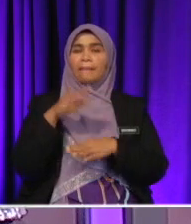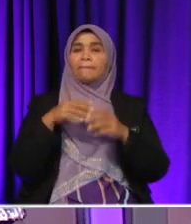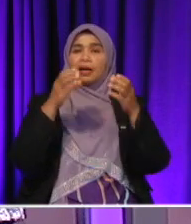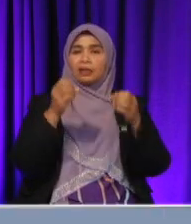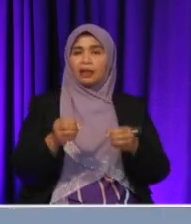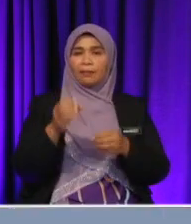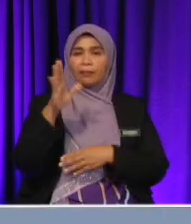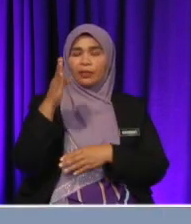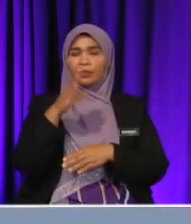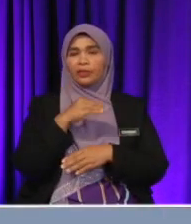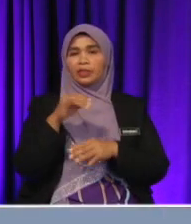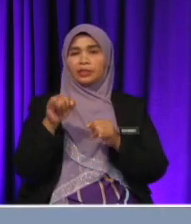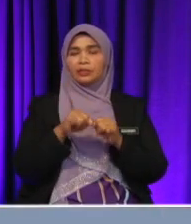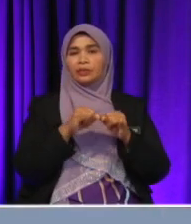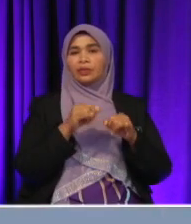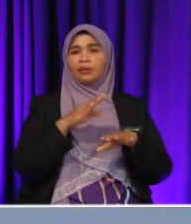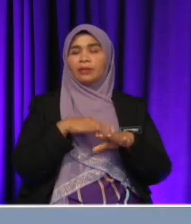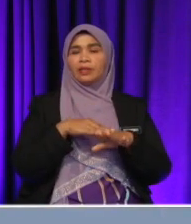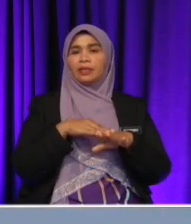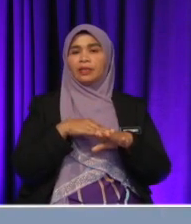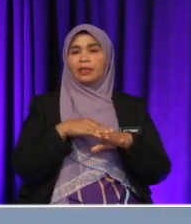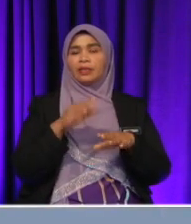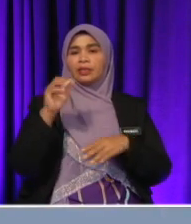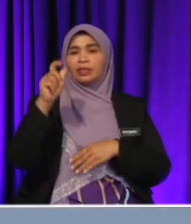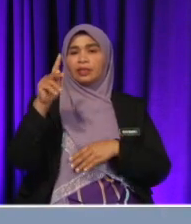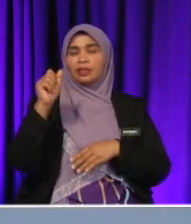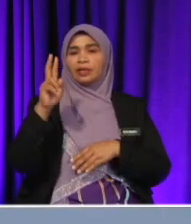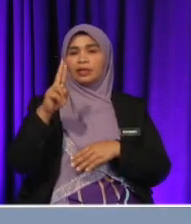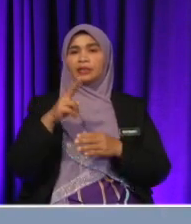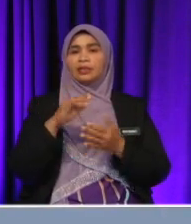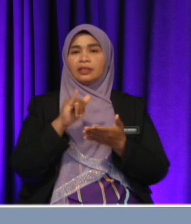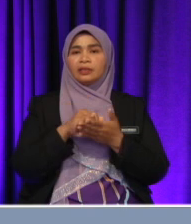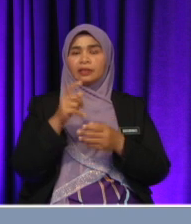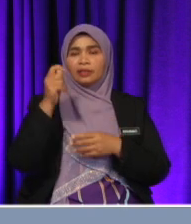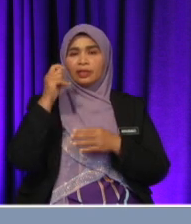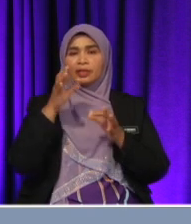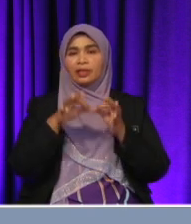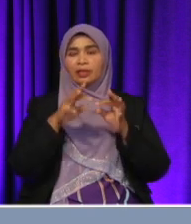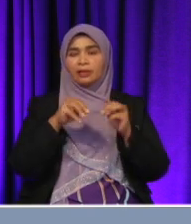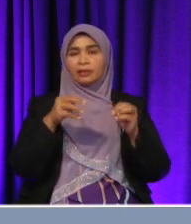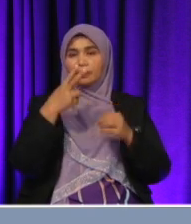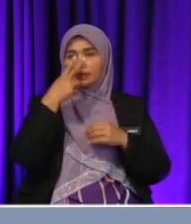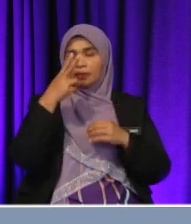ada juga pada akar Numata itu tadi jadi kalau murid-murid Timur